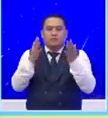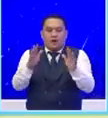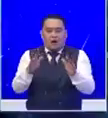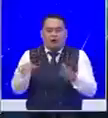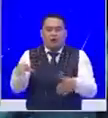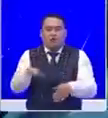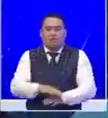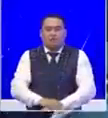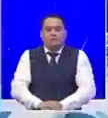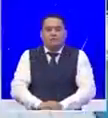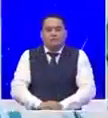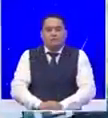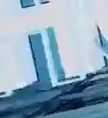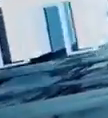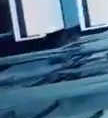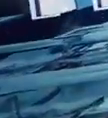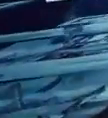набережных.